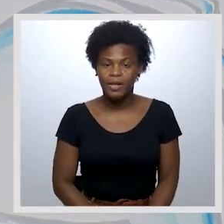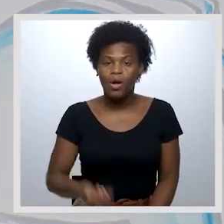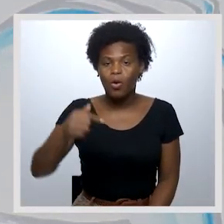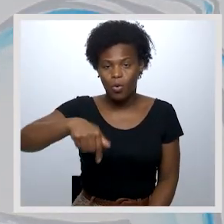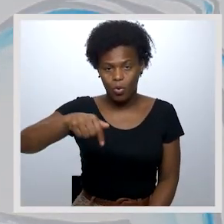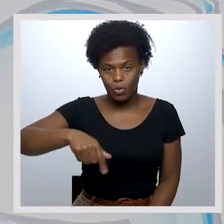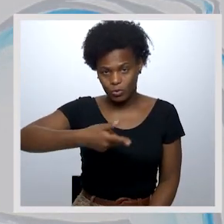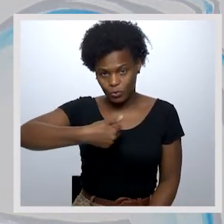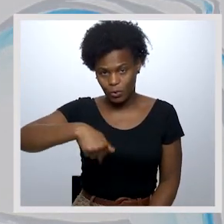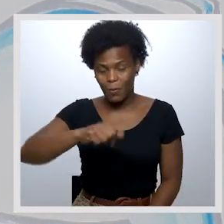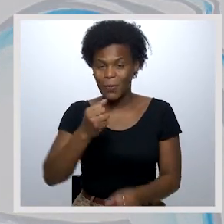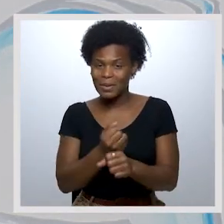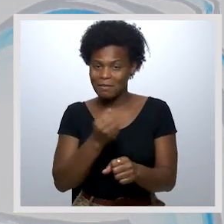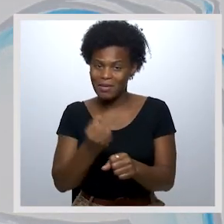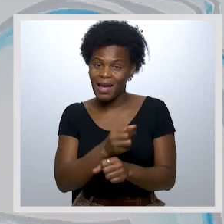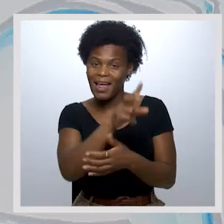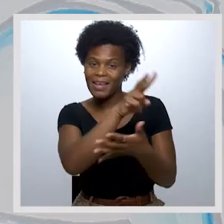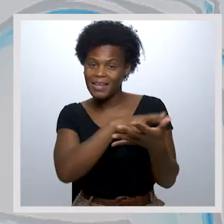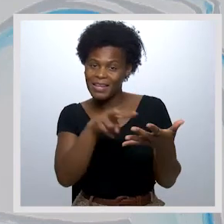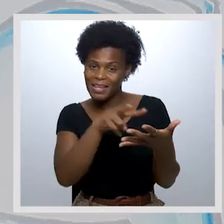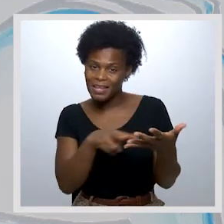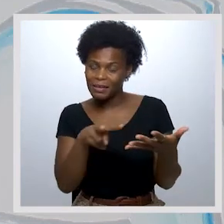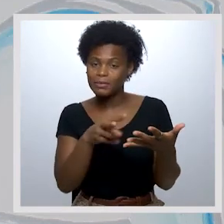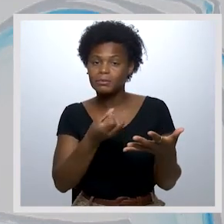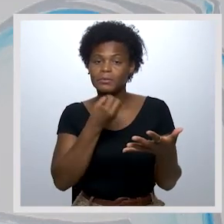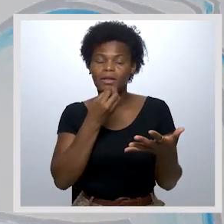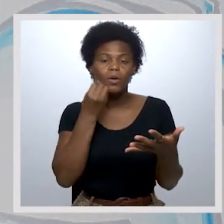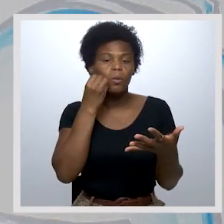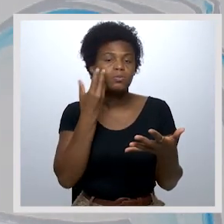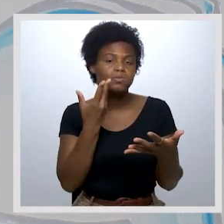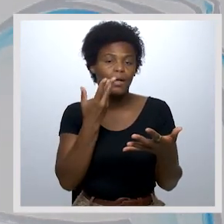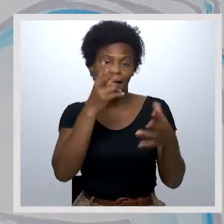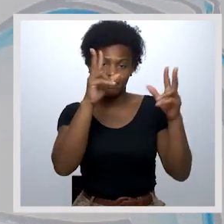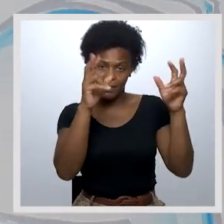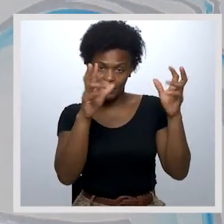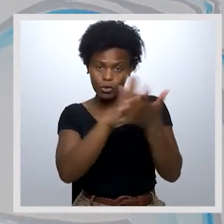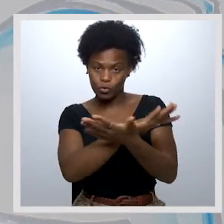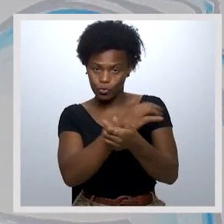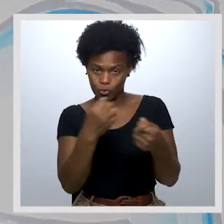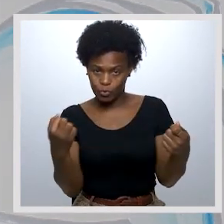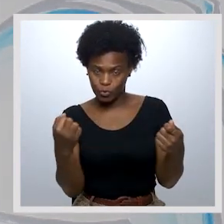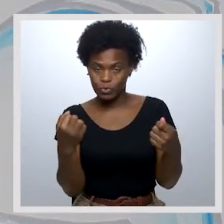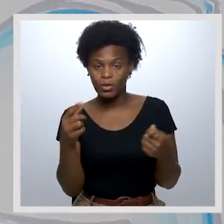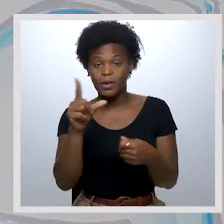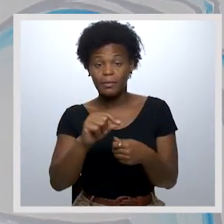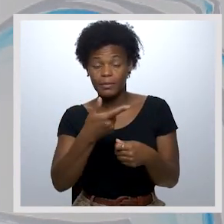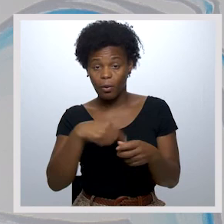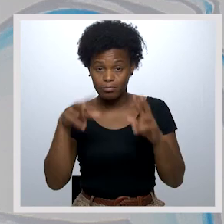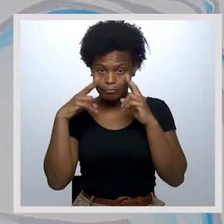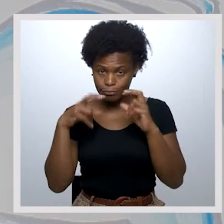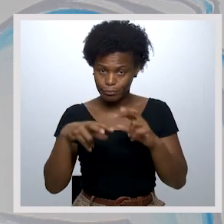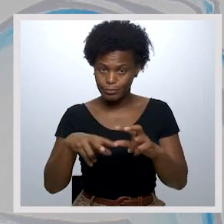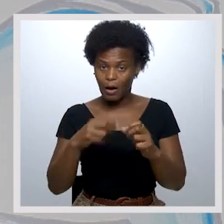Aujourd'hui, on a travaillé lire et décrire des titres de presse et on